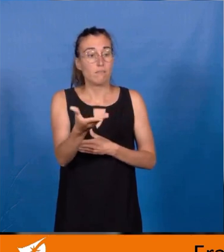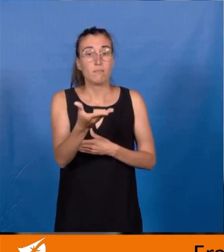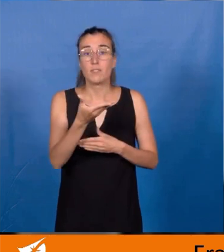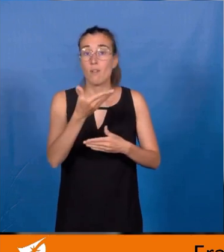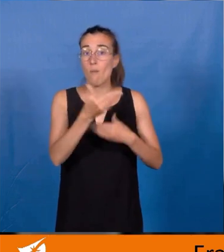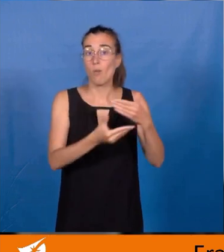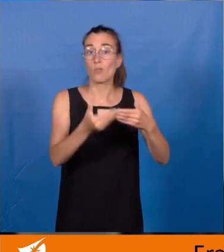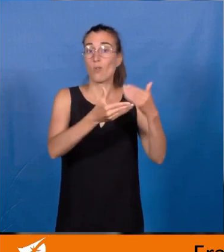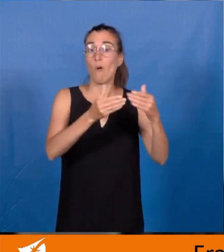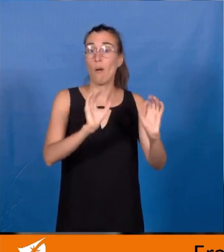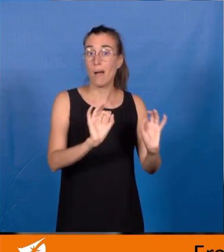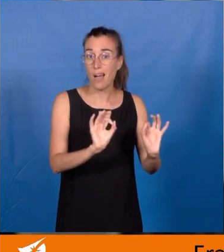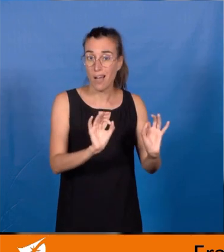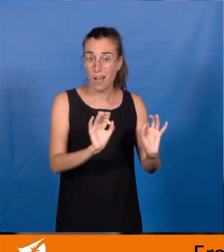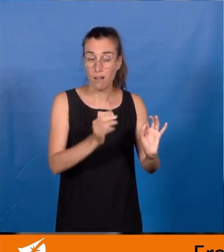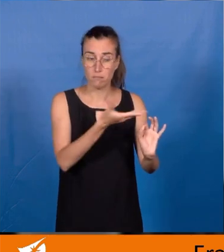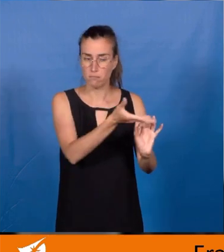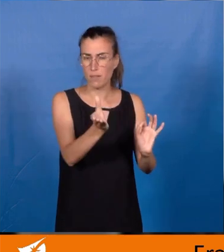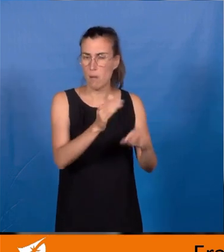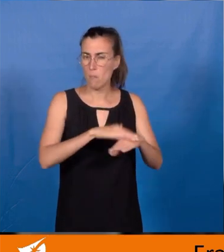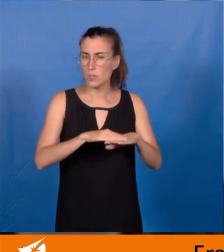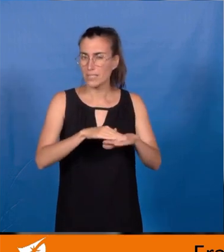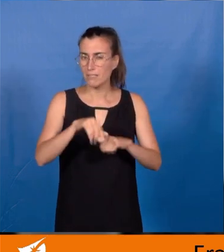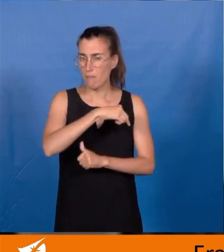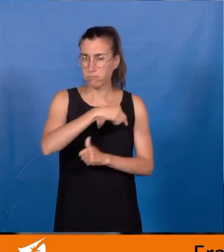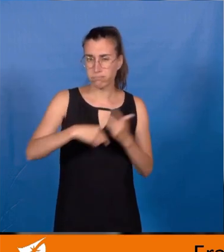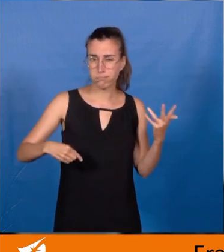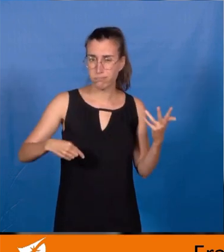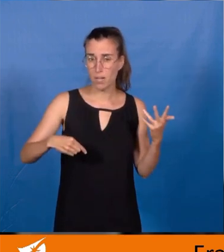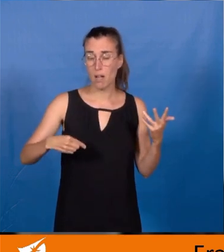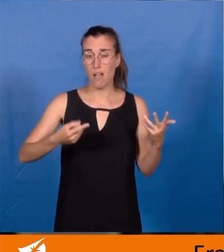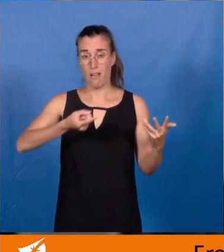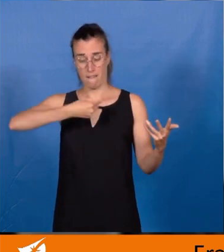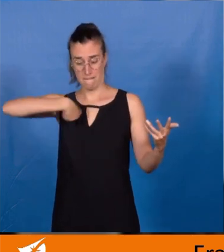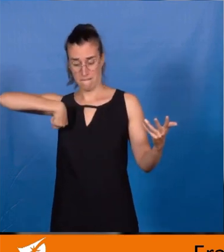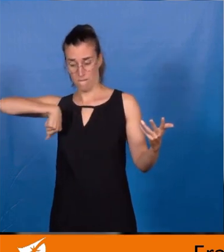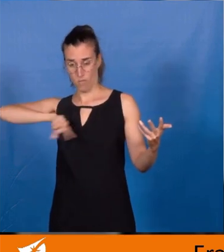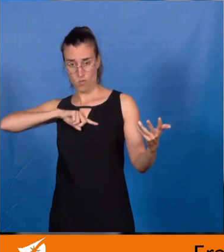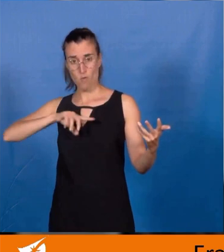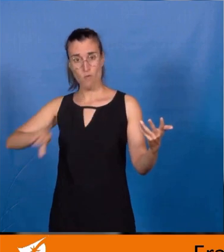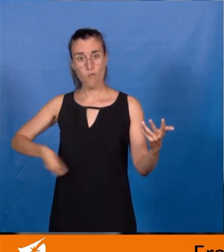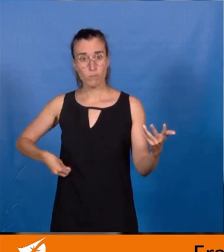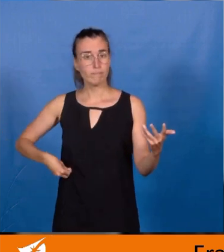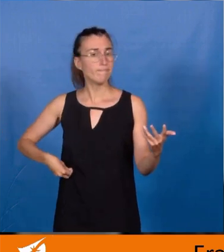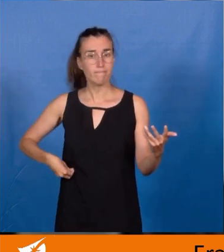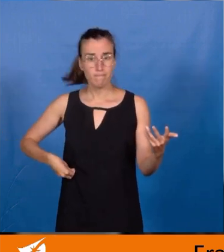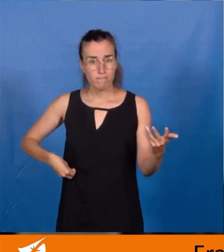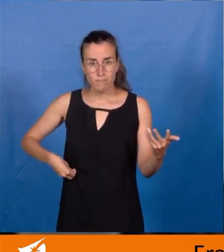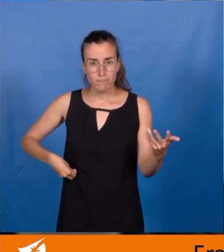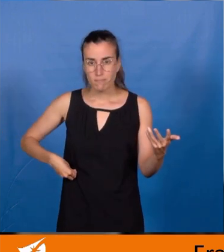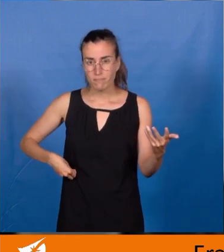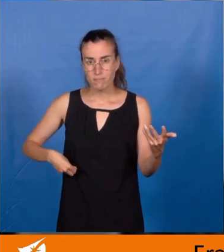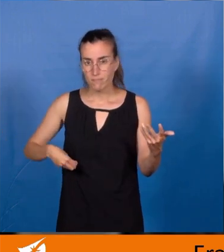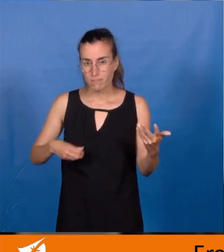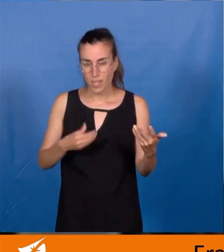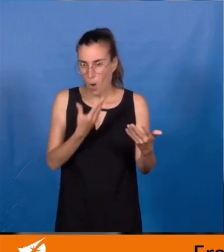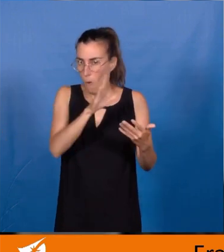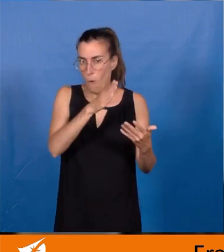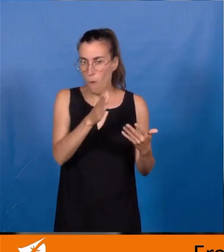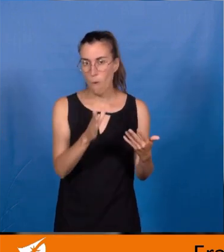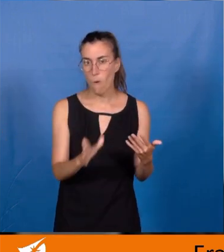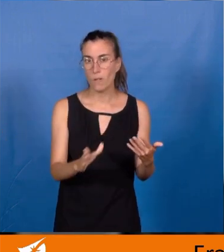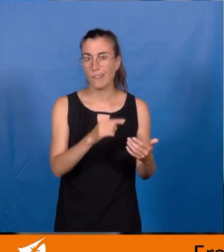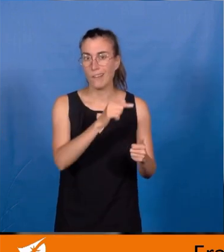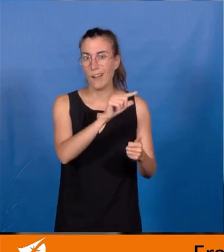de logement, c'est pour un certain nombre de raisons qui dépassent largement la politique locale. Donc je pense que Pascal, tu pourras aborder cette